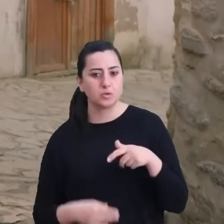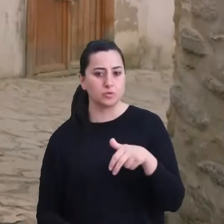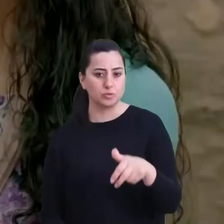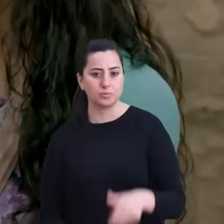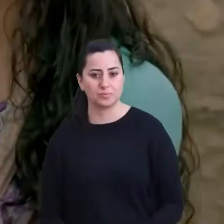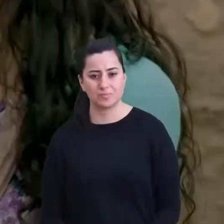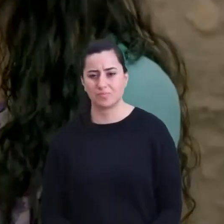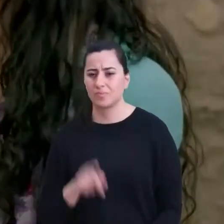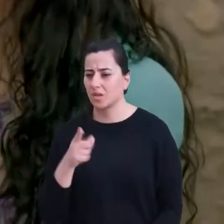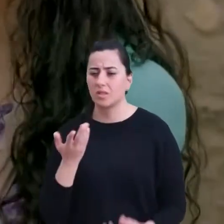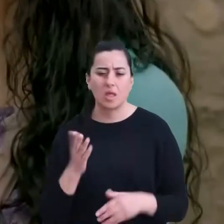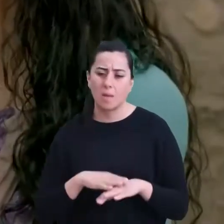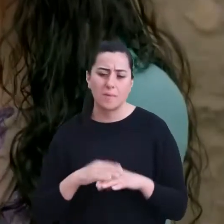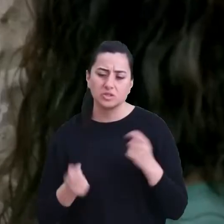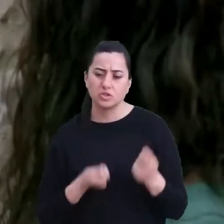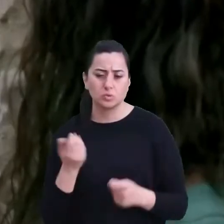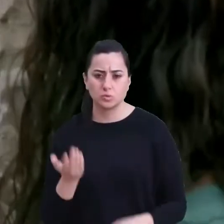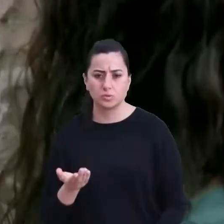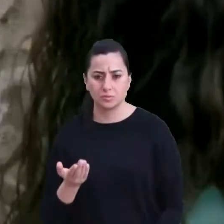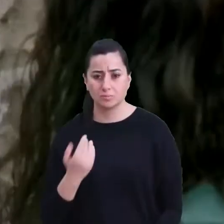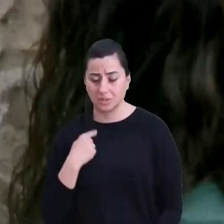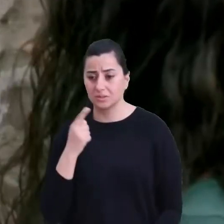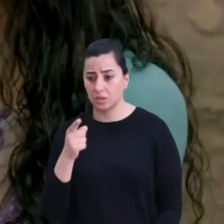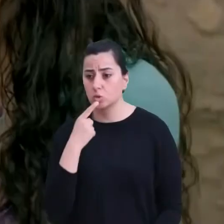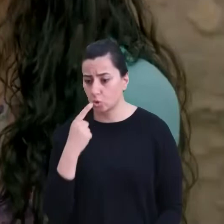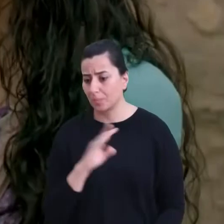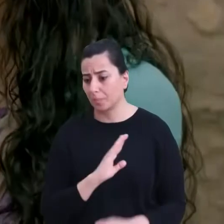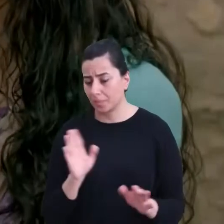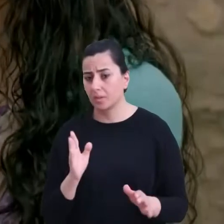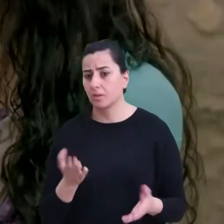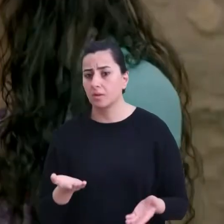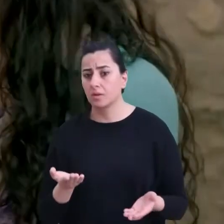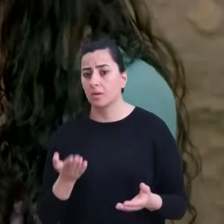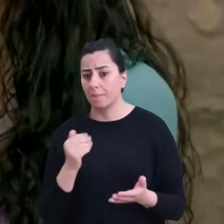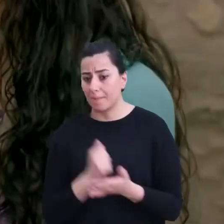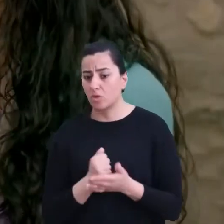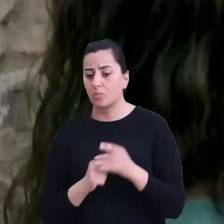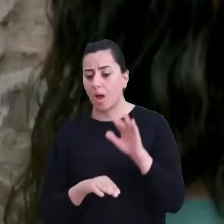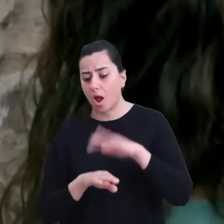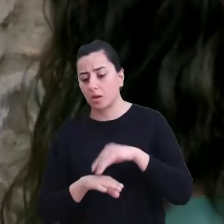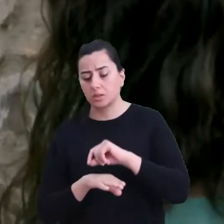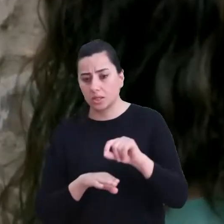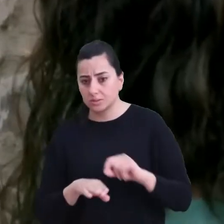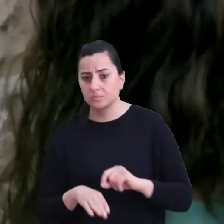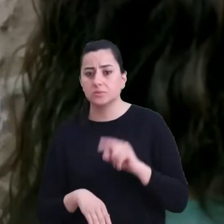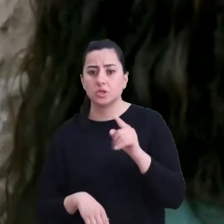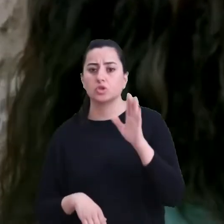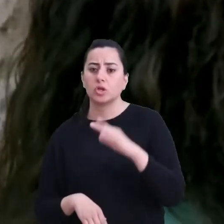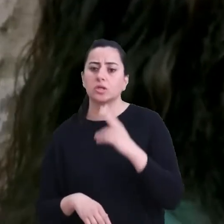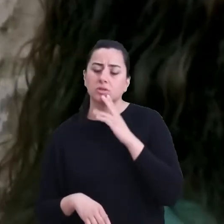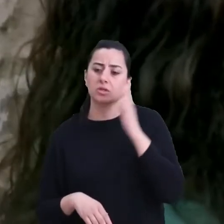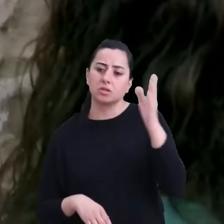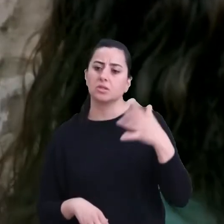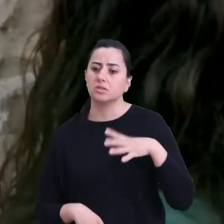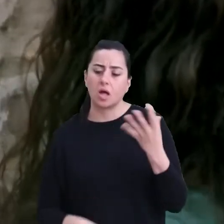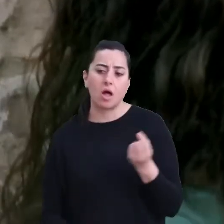da. Sen ne yapmaya çalışıyorsun Süleyman? Ben sana söyleyeceklerimi söylemedim mi? Mektubun arkasına da yazdım. Sen sonra gittin